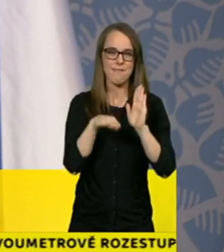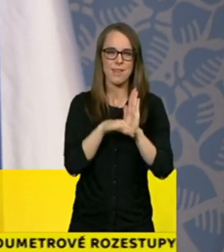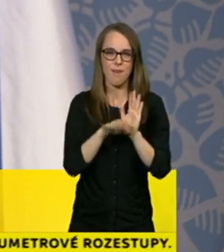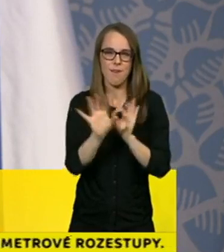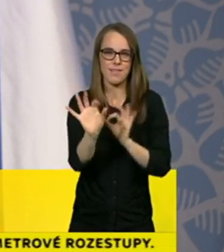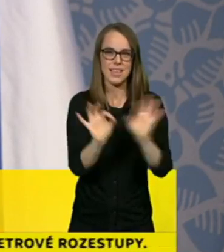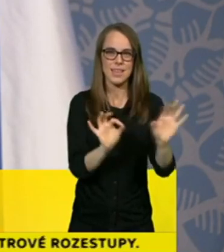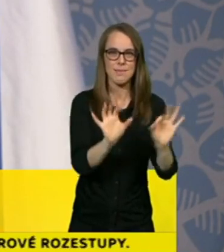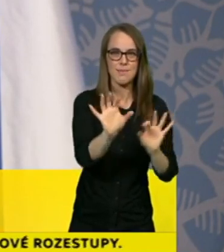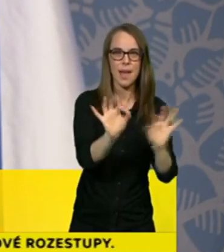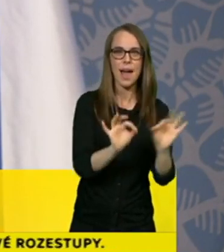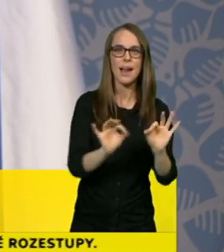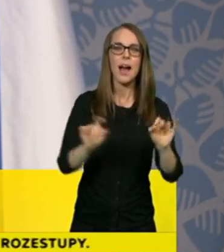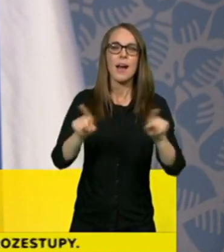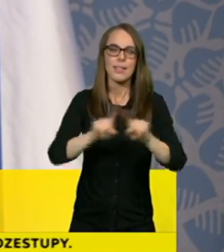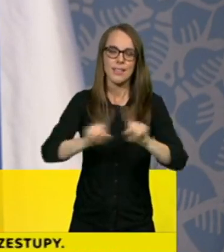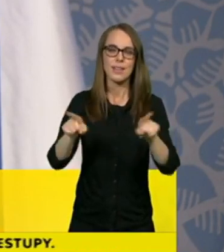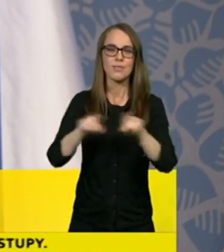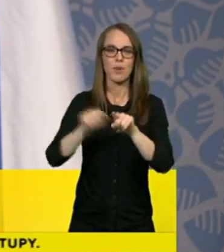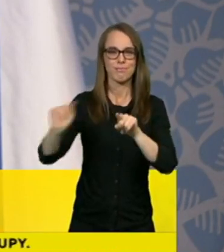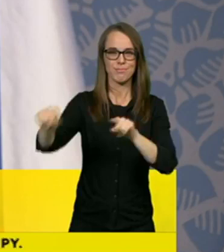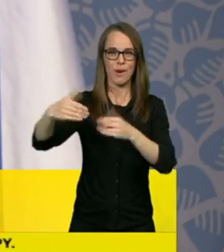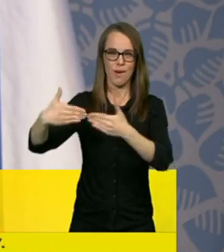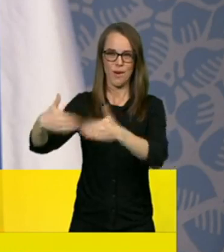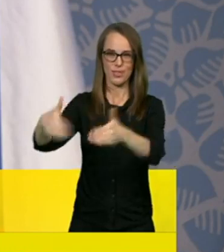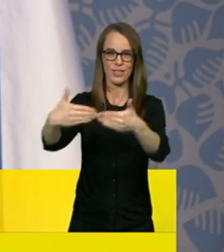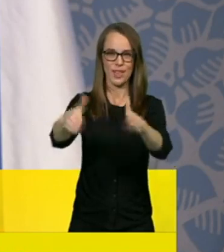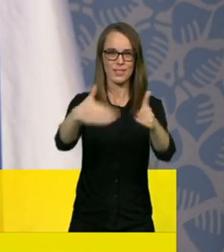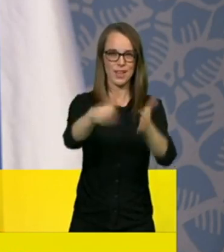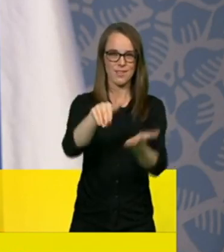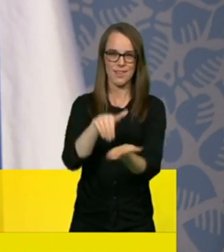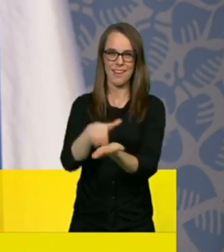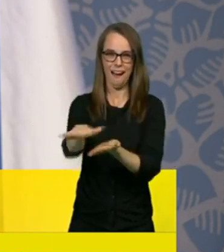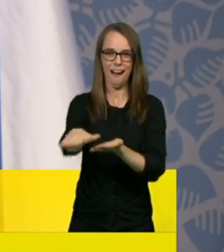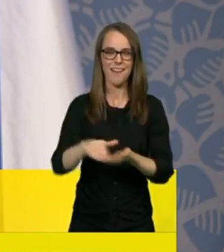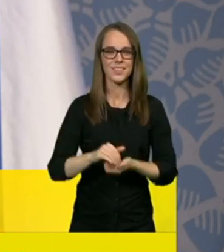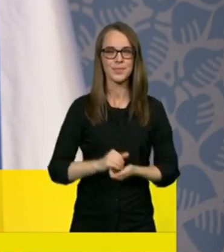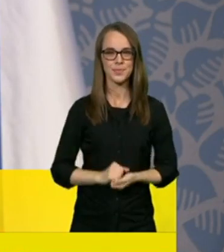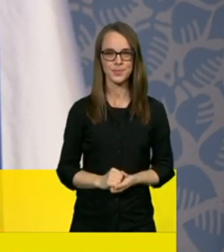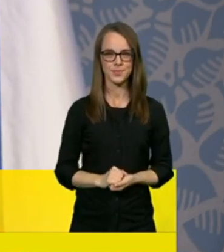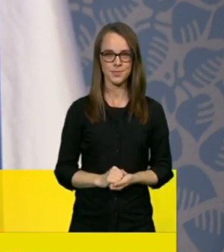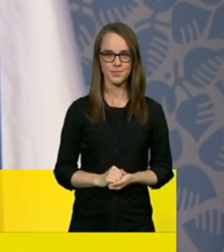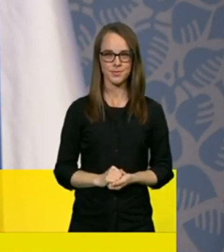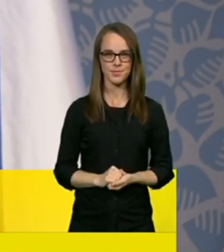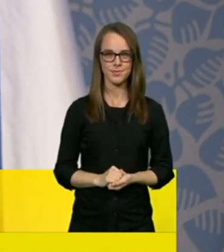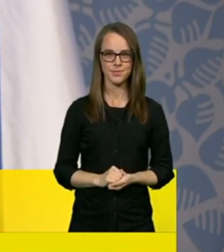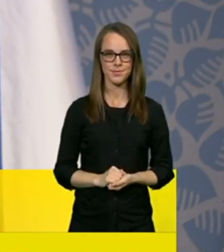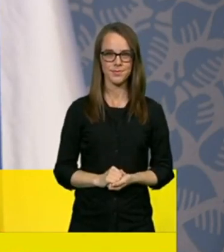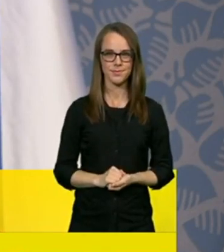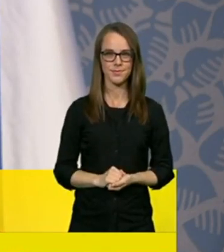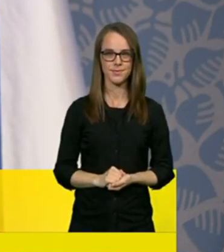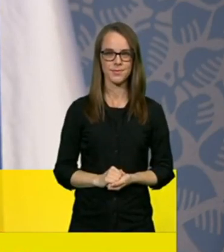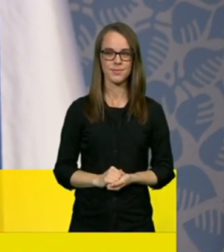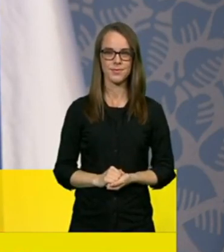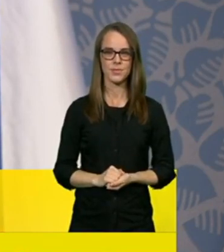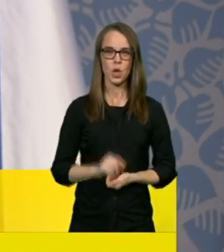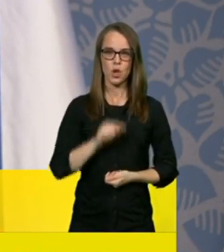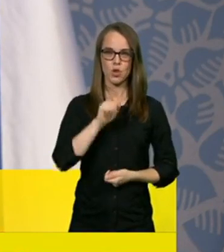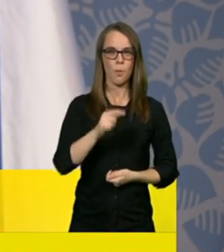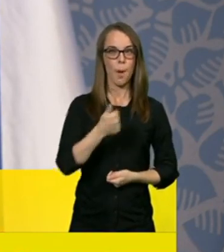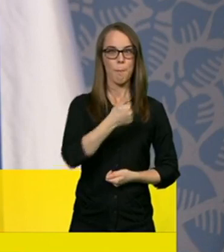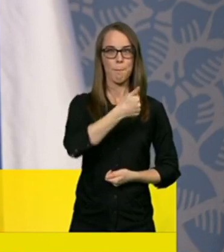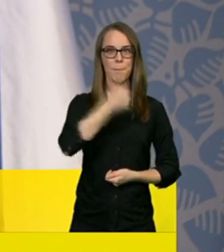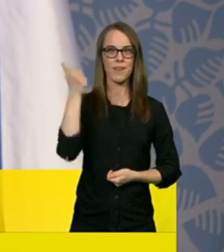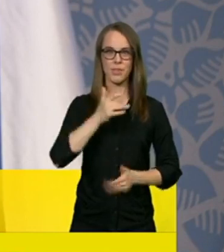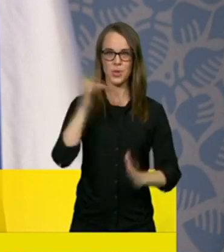povinnosti nosit roušky a nadále pak budeme vyhodnocovat tu situaci. Takže tolik asi k tomu